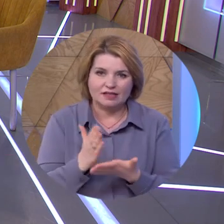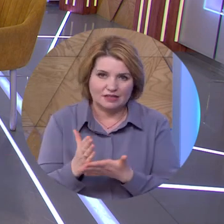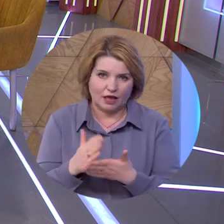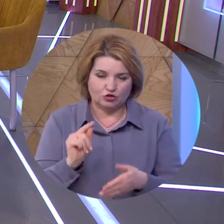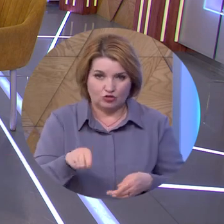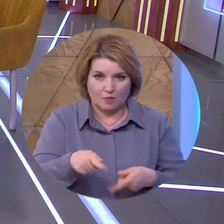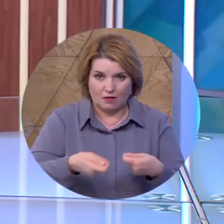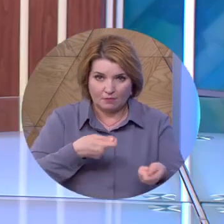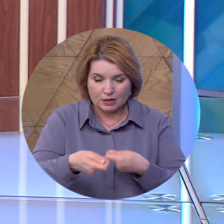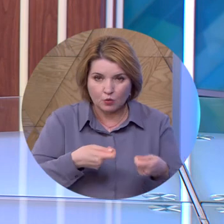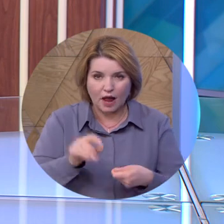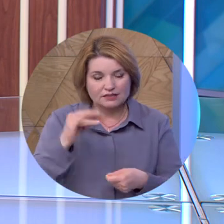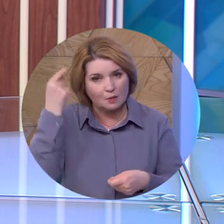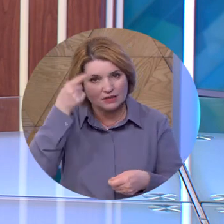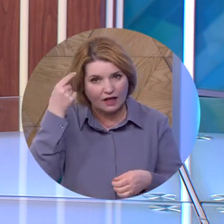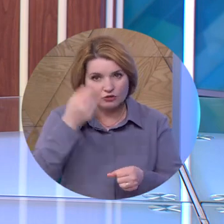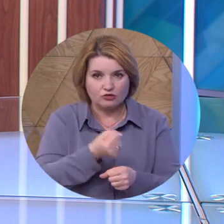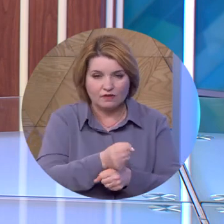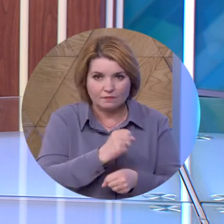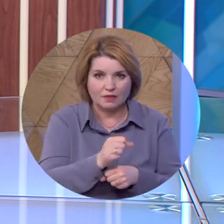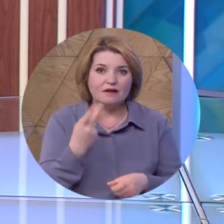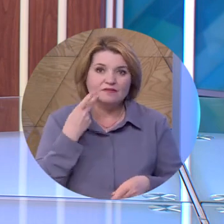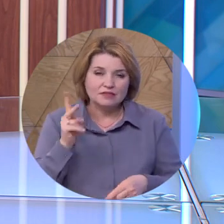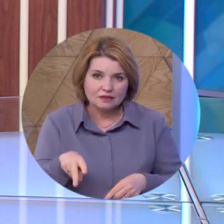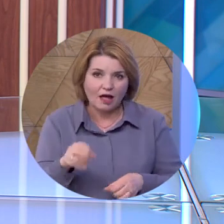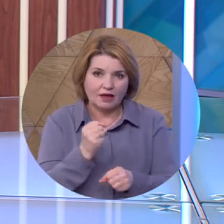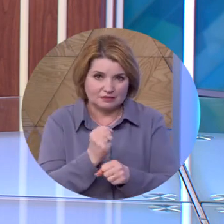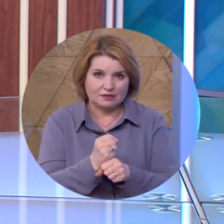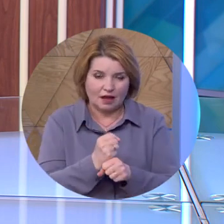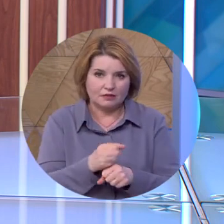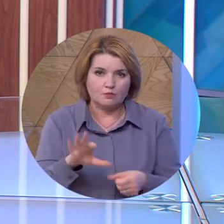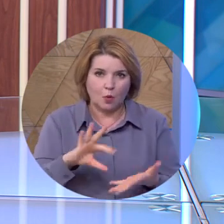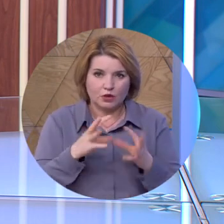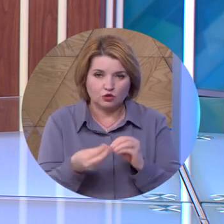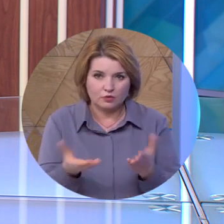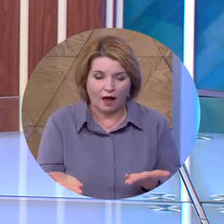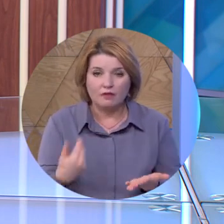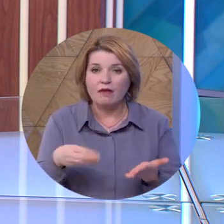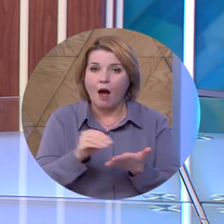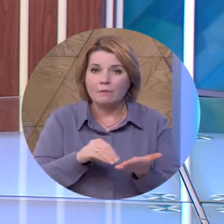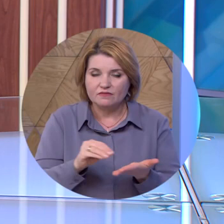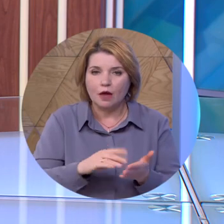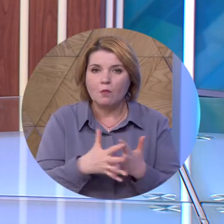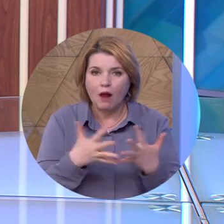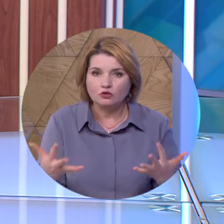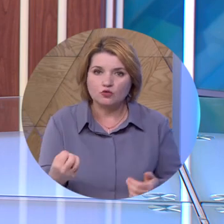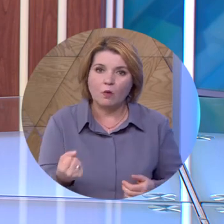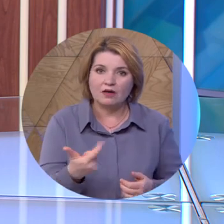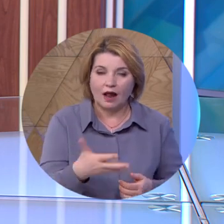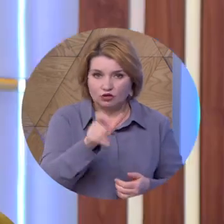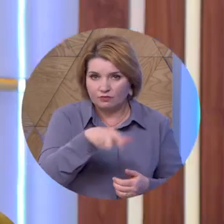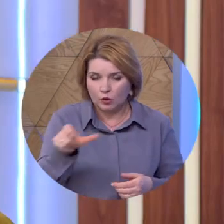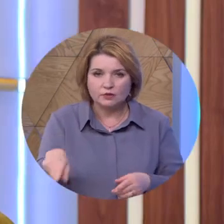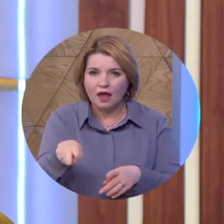наборов манипуляциями психологического насилия, поступает всегда только так. И здесь есть, еще раз повторюсь, большое количество людей делают это абсолютно